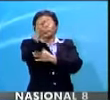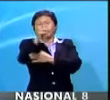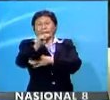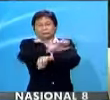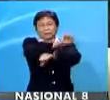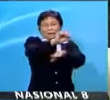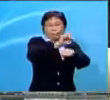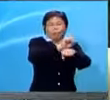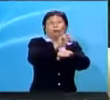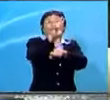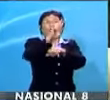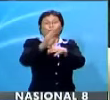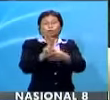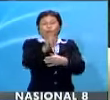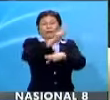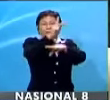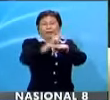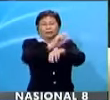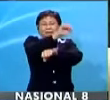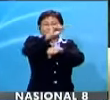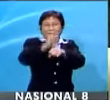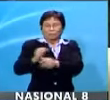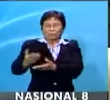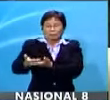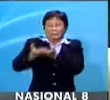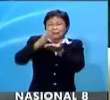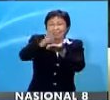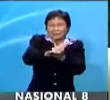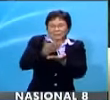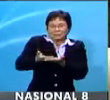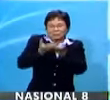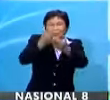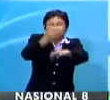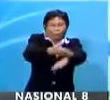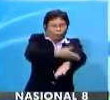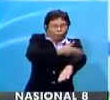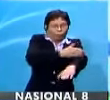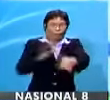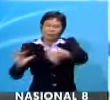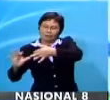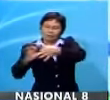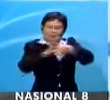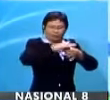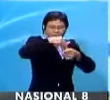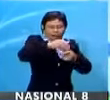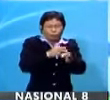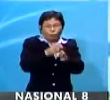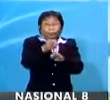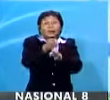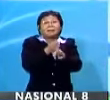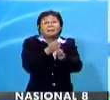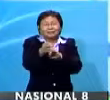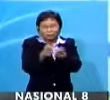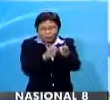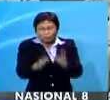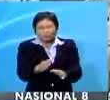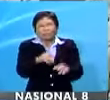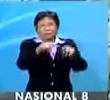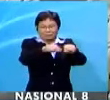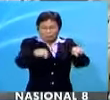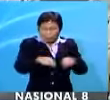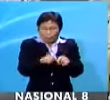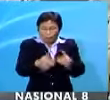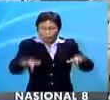Singapura berpendapat kertas cadangan pada persidang itu dalam menambah baik strategi kerjasama dalam bidang keusahawanan platform penting